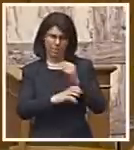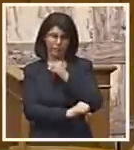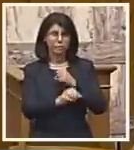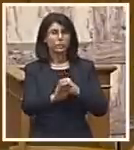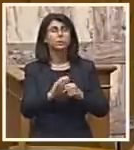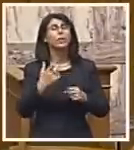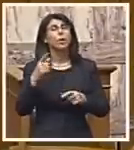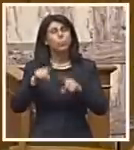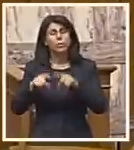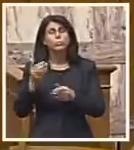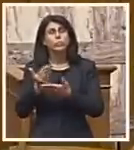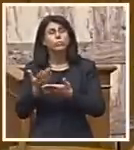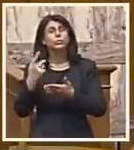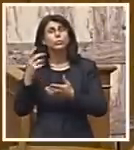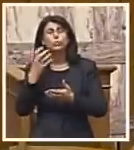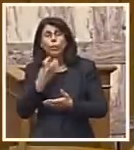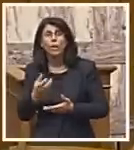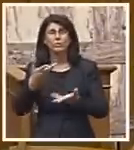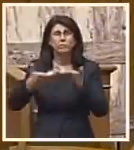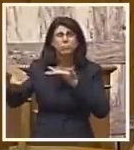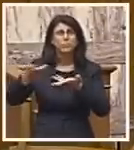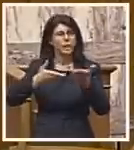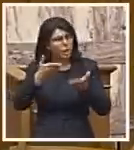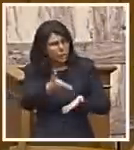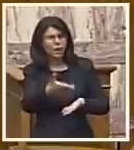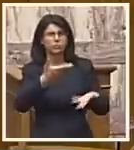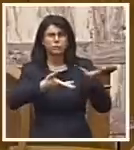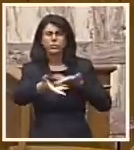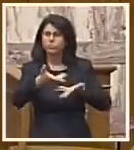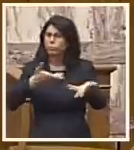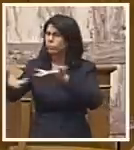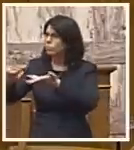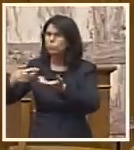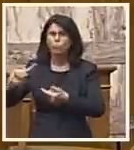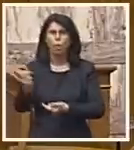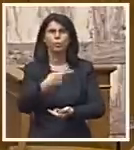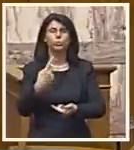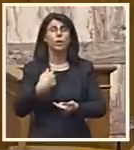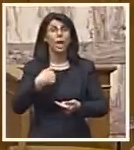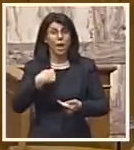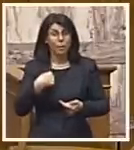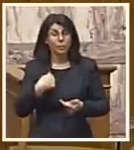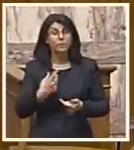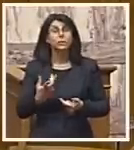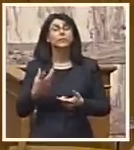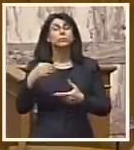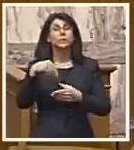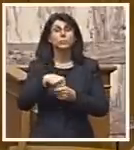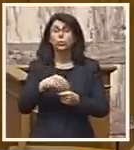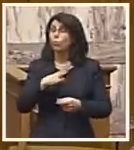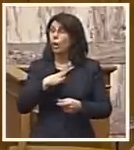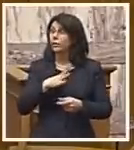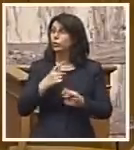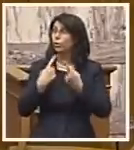σοβαρή επεξεργασία, διαβούλευση θα κάνουμε και με εσάς, με όλους σας, ευρύτατη συμμετοχή του πολίτη στο διάλογο